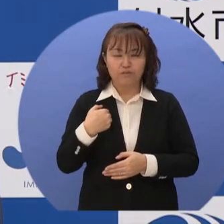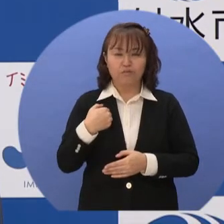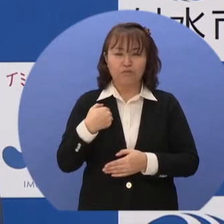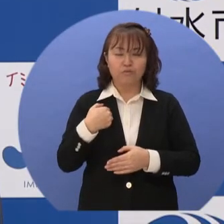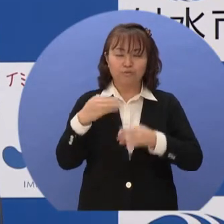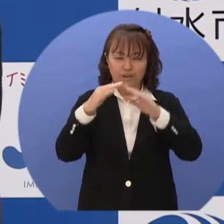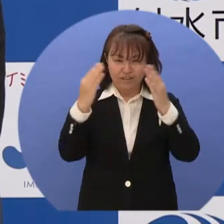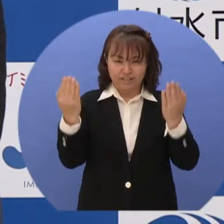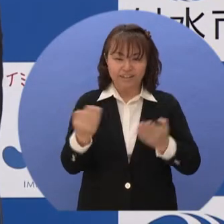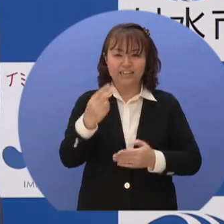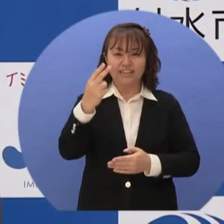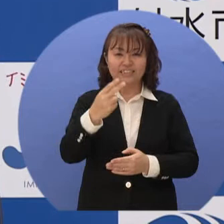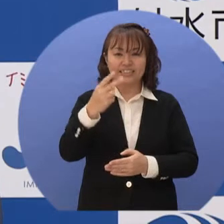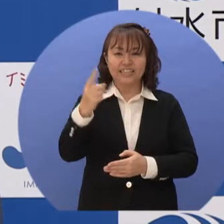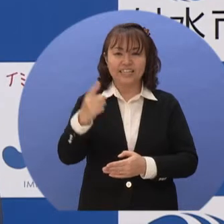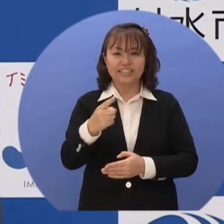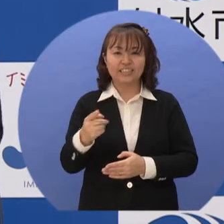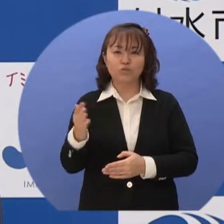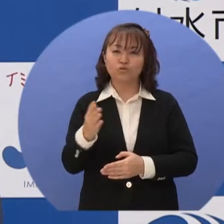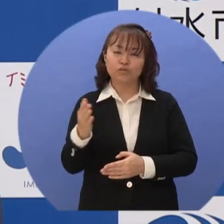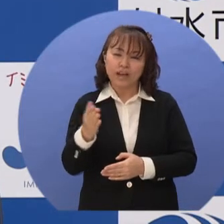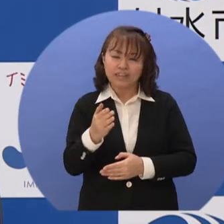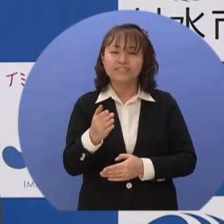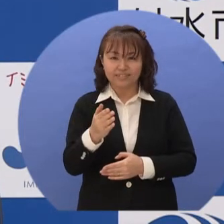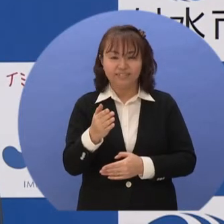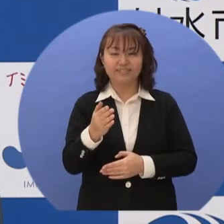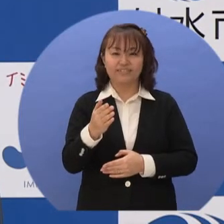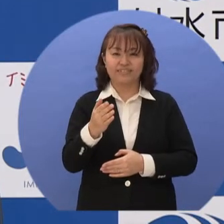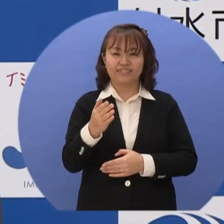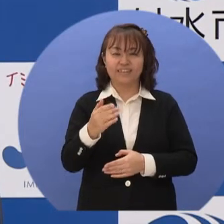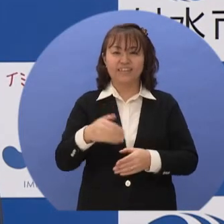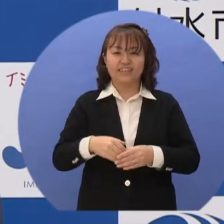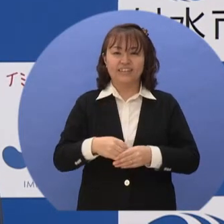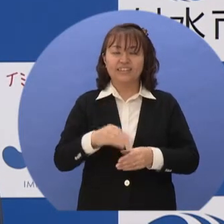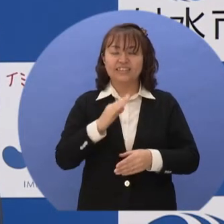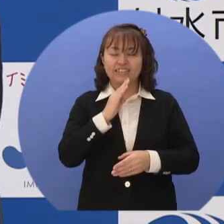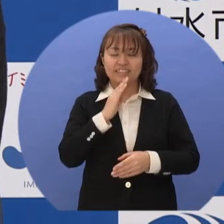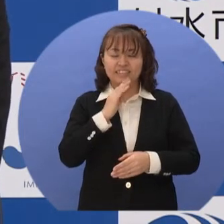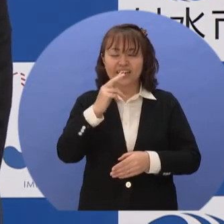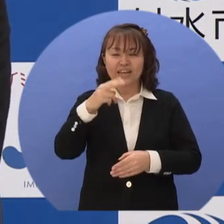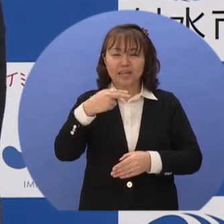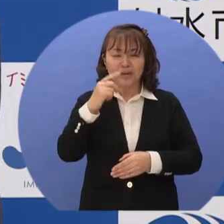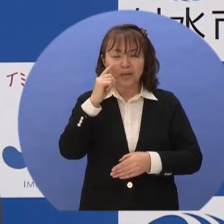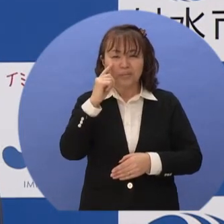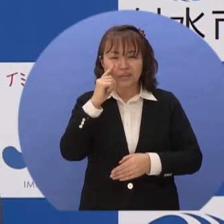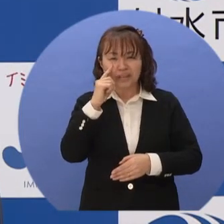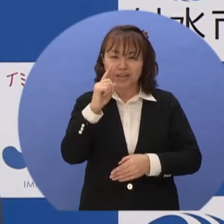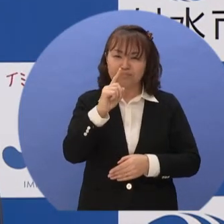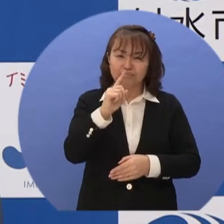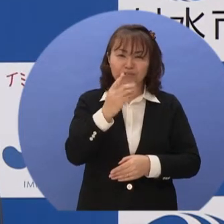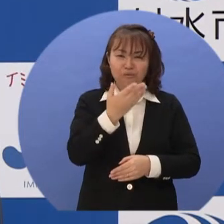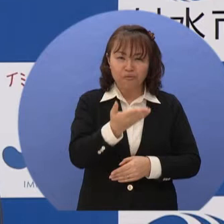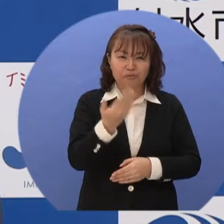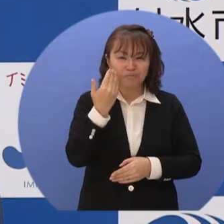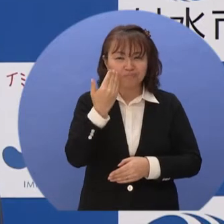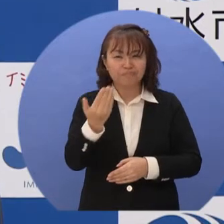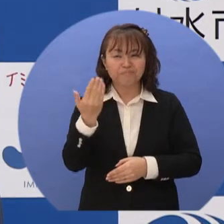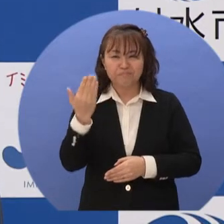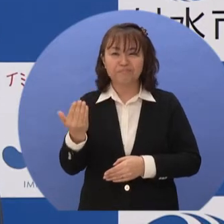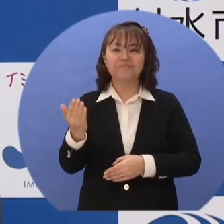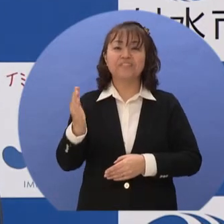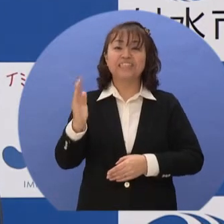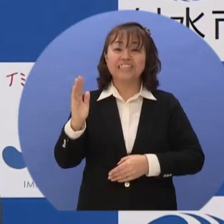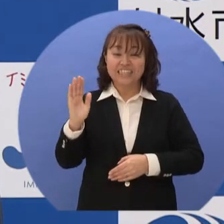方であったという風に聞いておりますまあの召し上がられての感想をもちょっと聞いてみたんですが